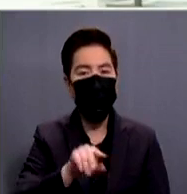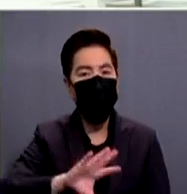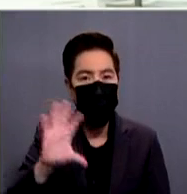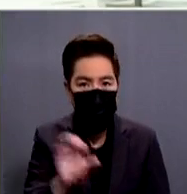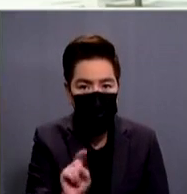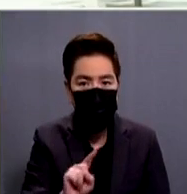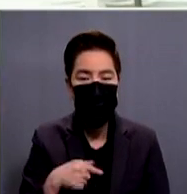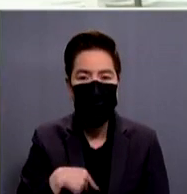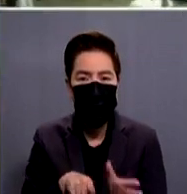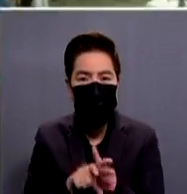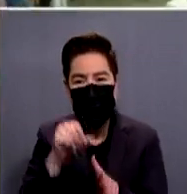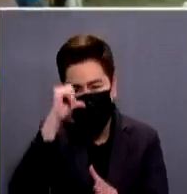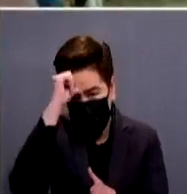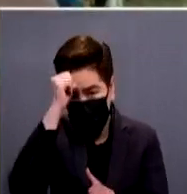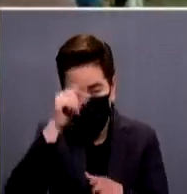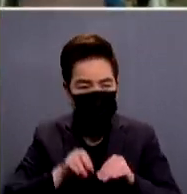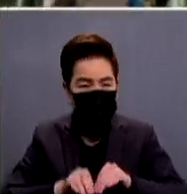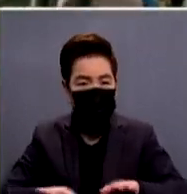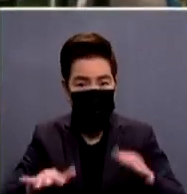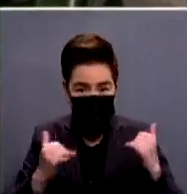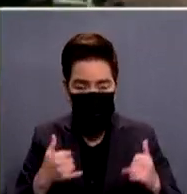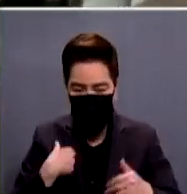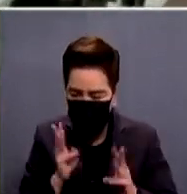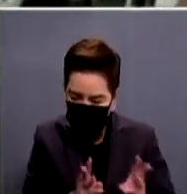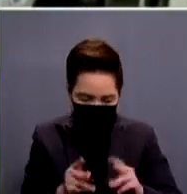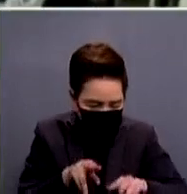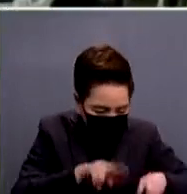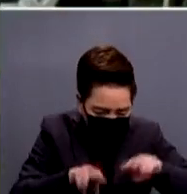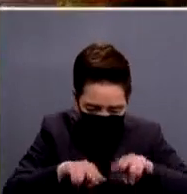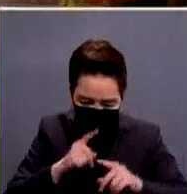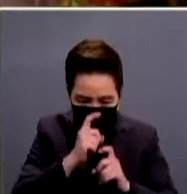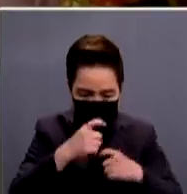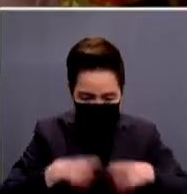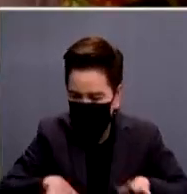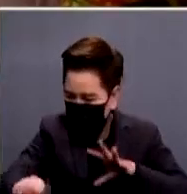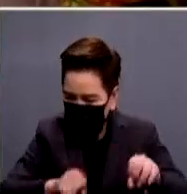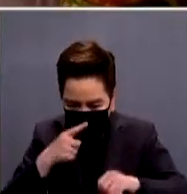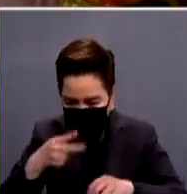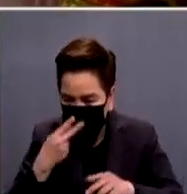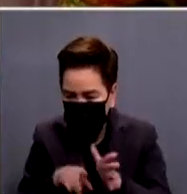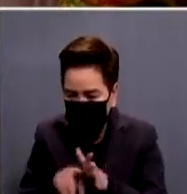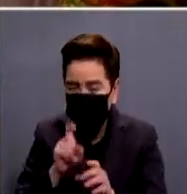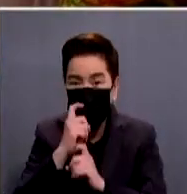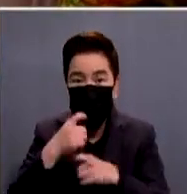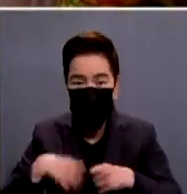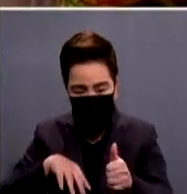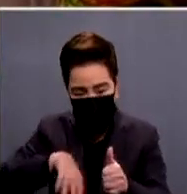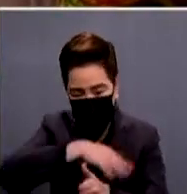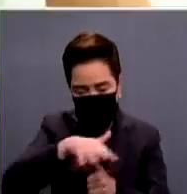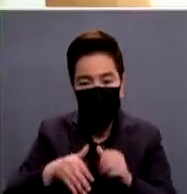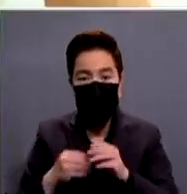ากการระบาดของสายพันธุ์เดลต้าไงนะคะแต่ว่าตอนนี้เนี่ยก็ระดมตรวจเชิงรุกในพื้นที่เสี่ยงต่างๆละมีกลุ่มผู้สัมผัสเสี่ยงสูงแล้ว